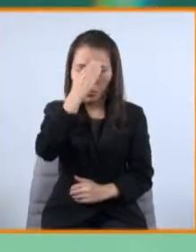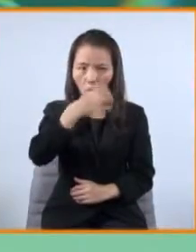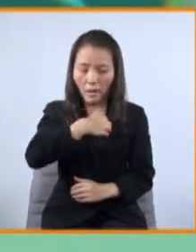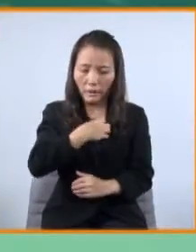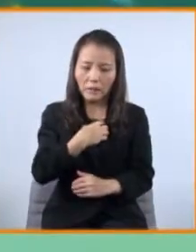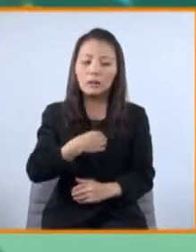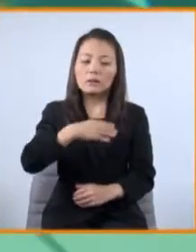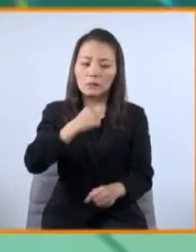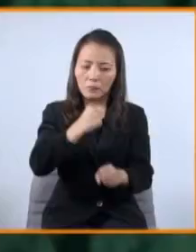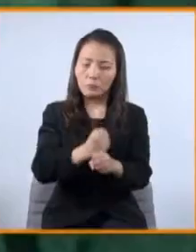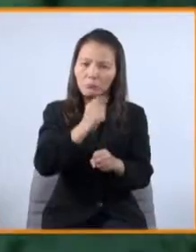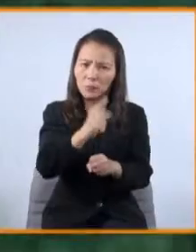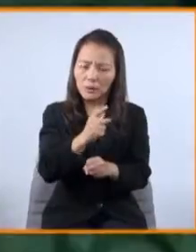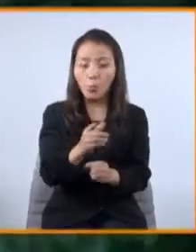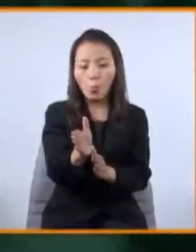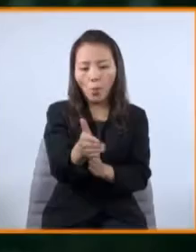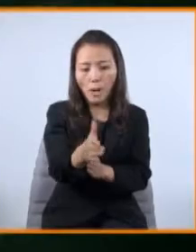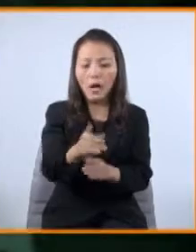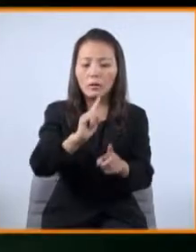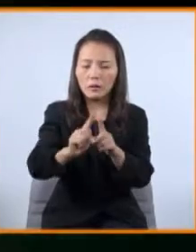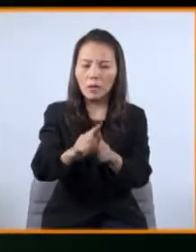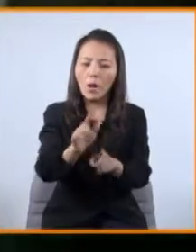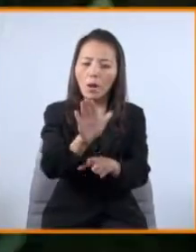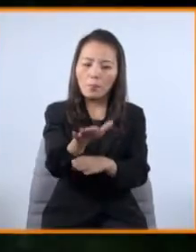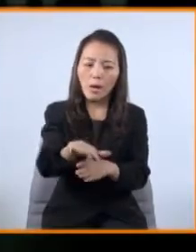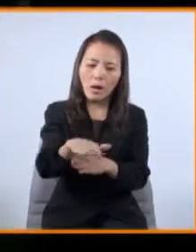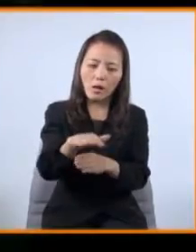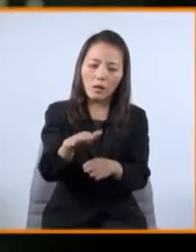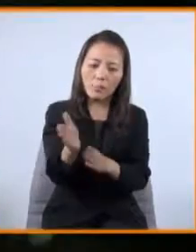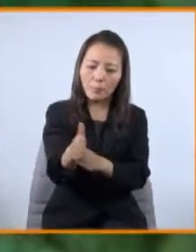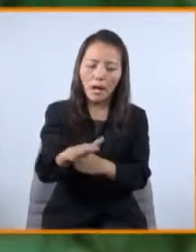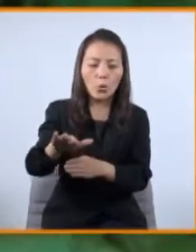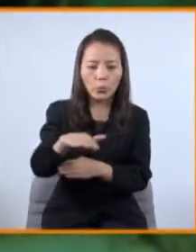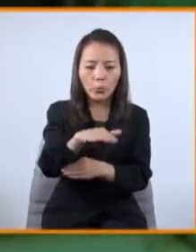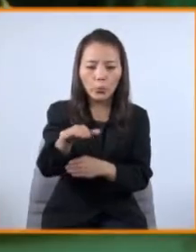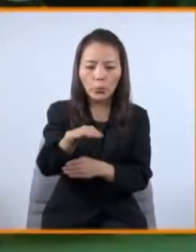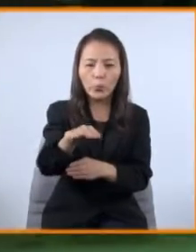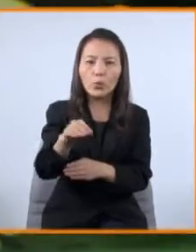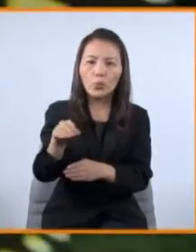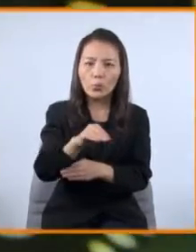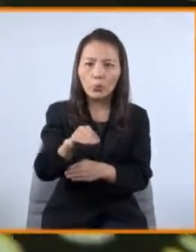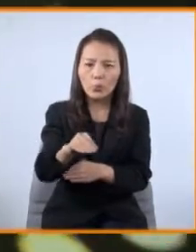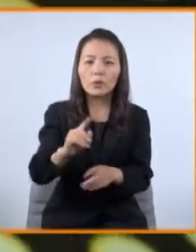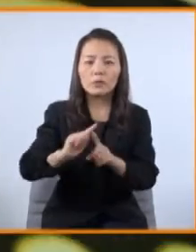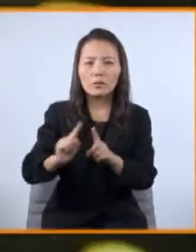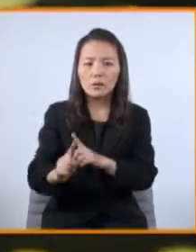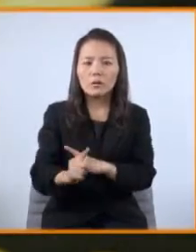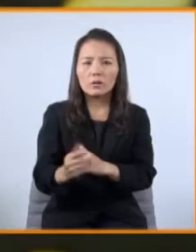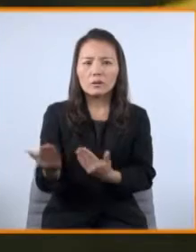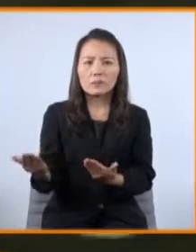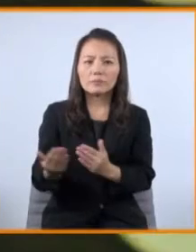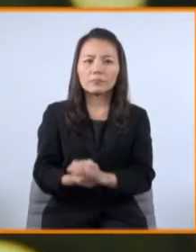ความแท้ของสายพันธุ์ของปลากระเบนชนิดสายพันธุ์ต่างๆไว้นะครับหรือที่เรียกกันว่าเพ็ดดิกรีนะ